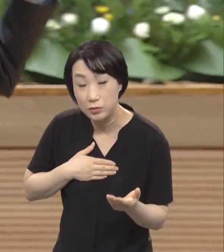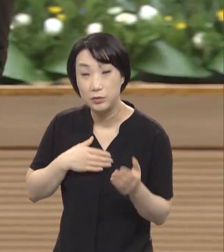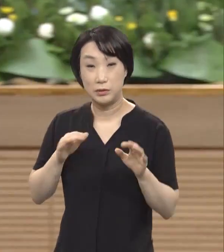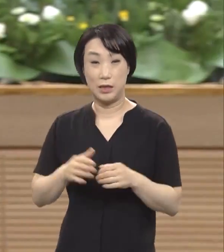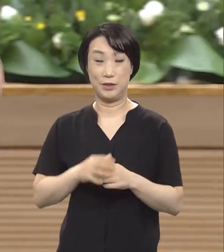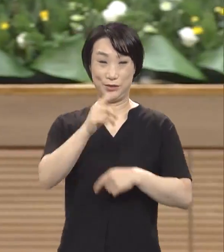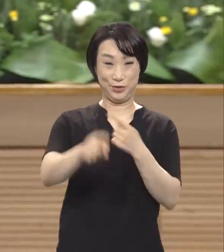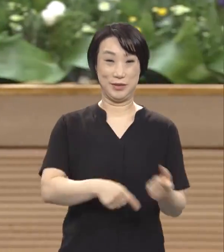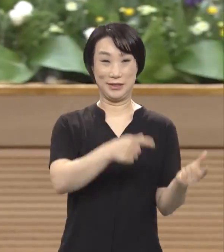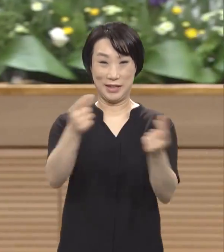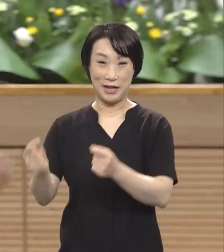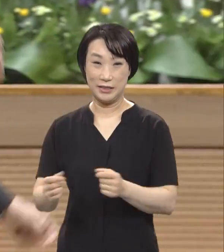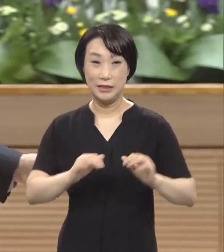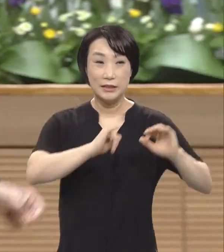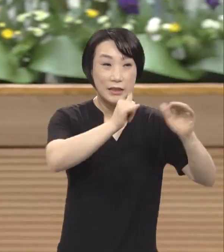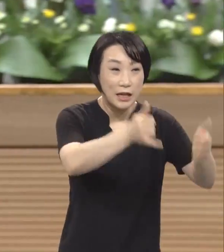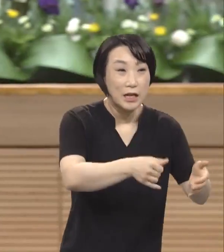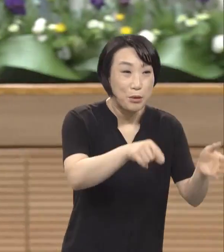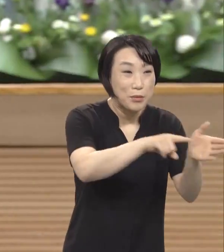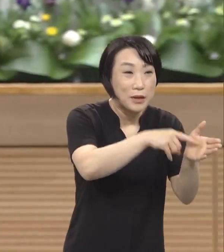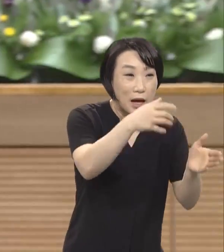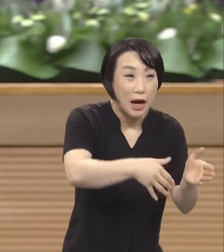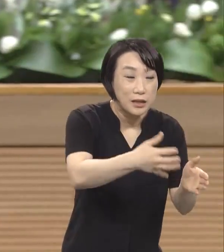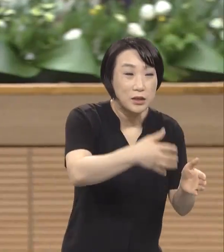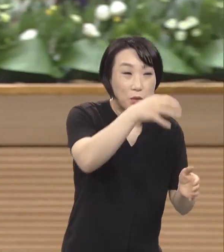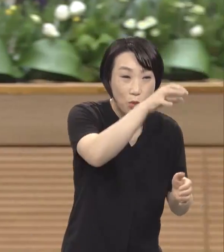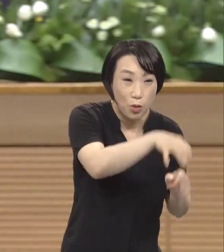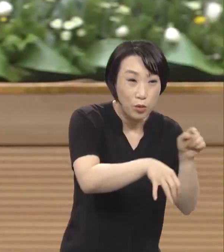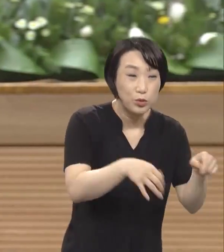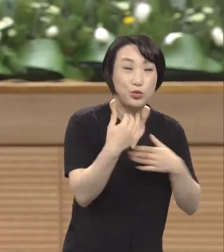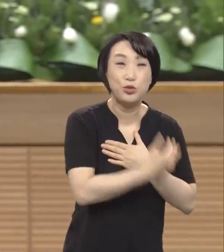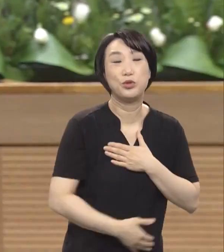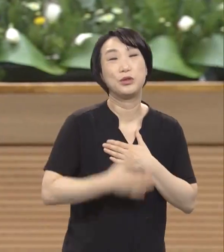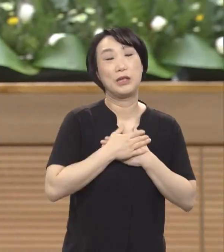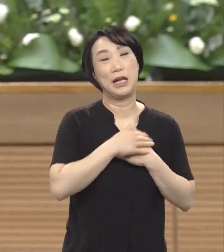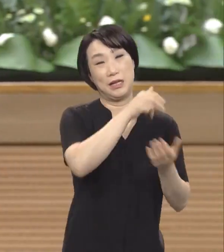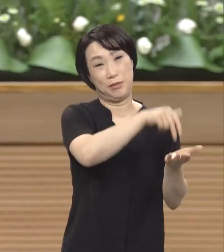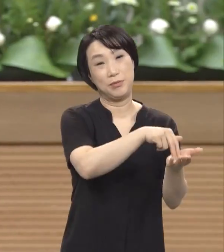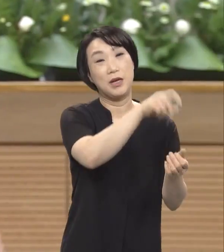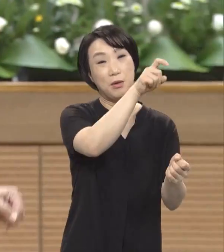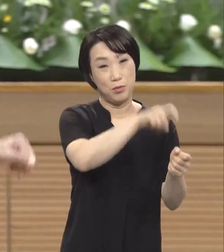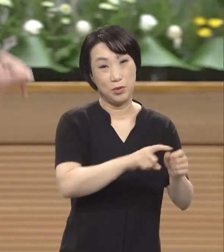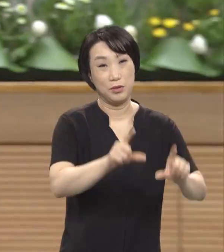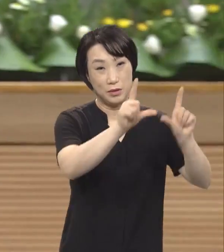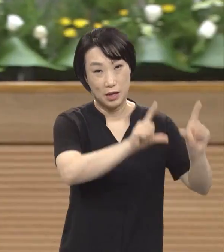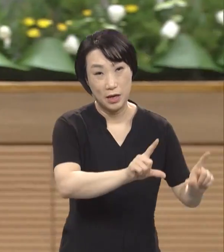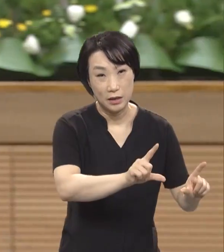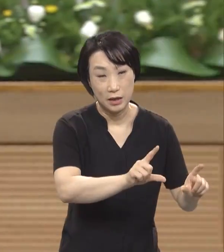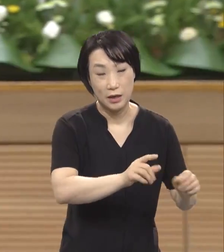다 같이 세상은 육신의 사정을 위해 사나